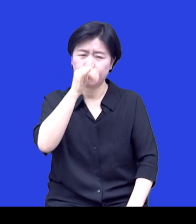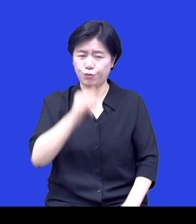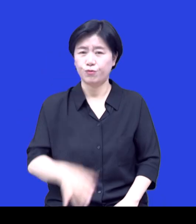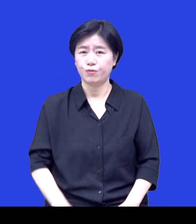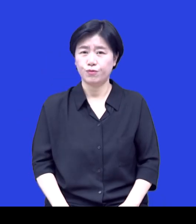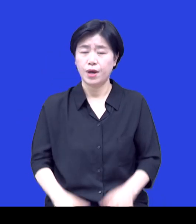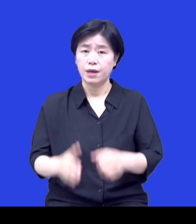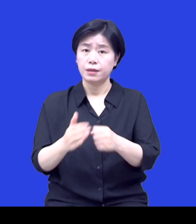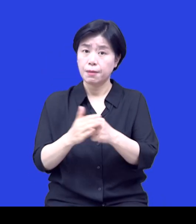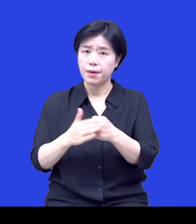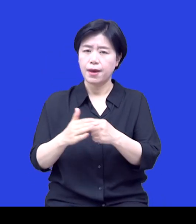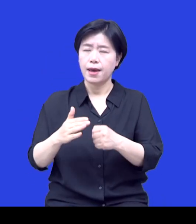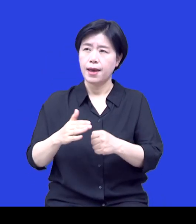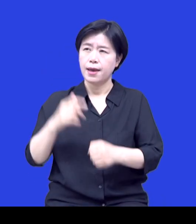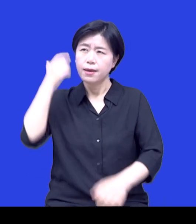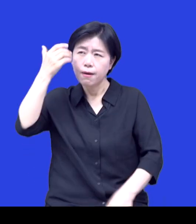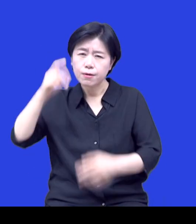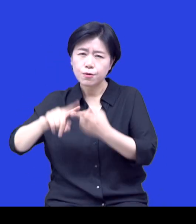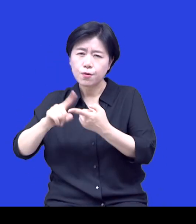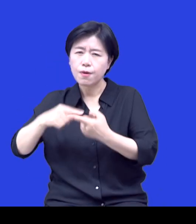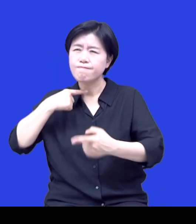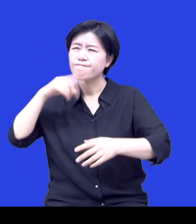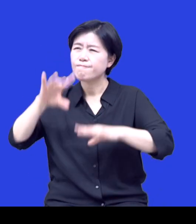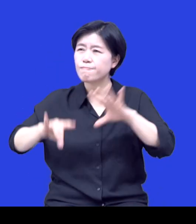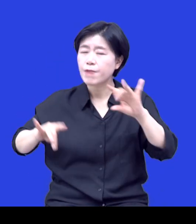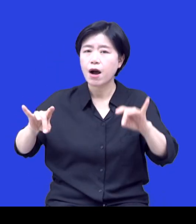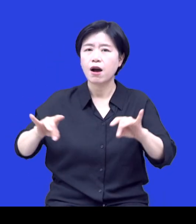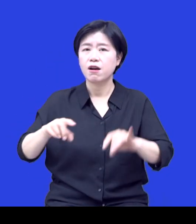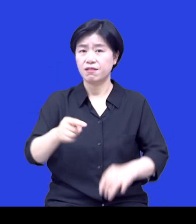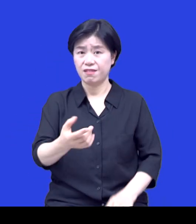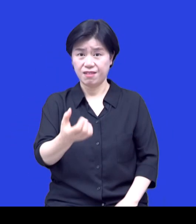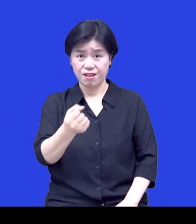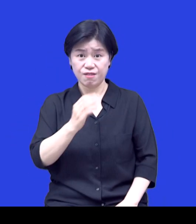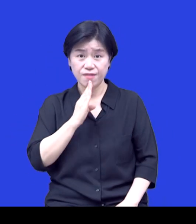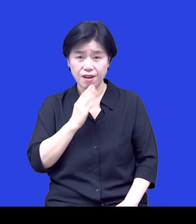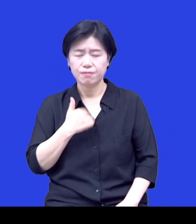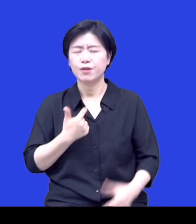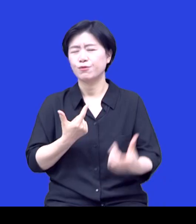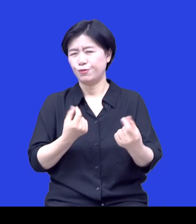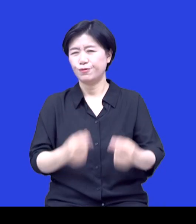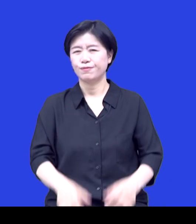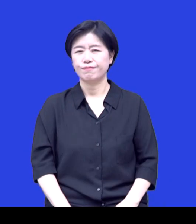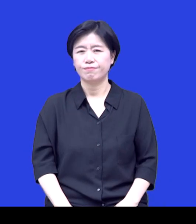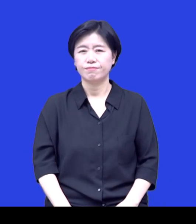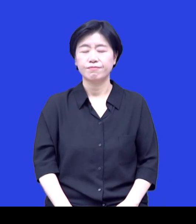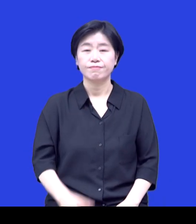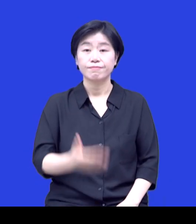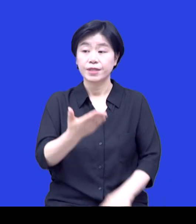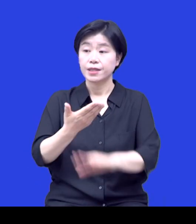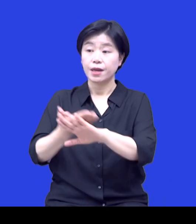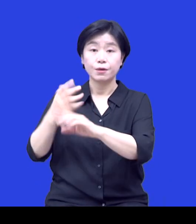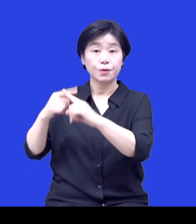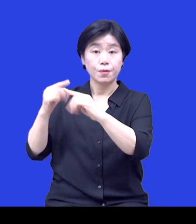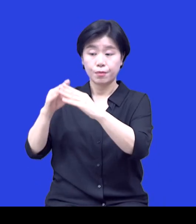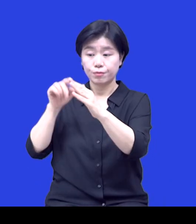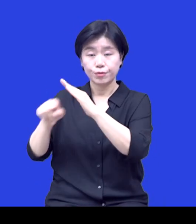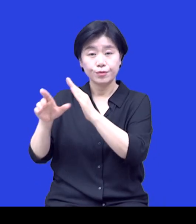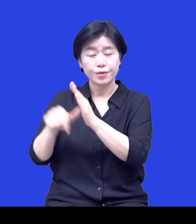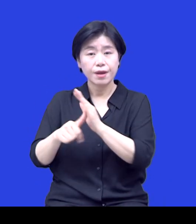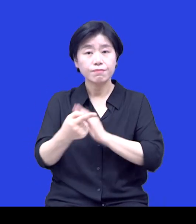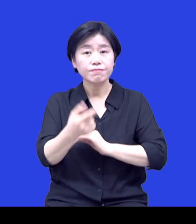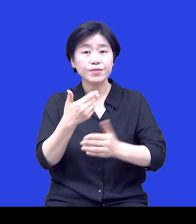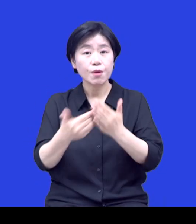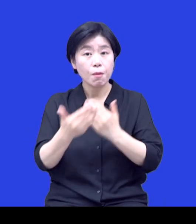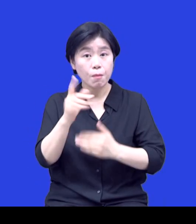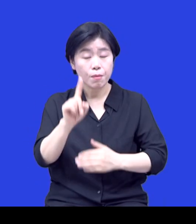목사님이 어떻게 보면 다른 교회 수련회 가서 하나님을 뜨겁게 만났다라고 하셨잖아요. 예. 어떤 경험을 하신 거예요? 그러니까 이제 거기서